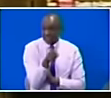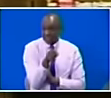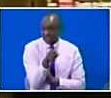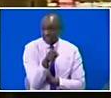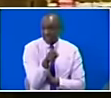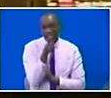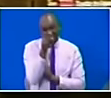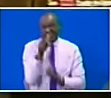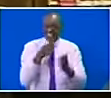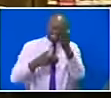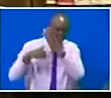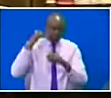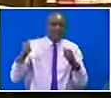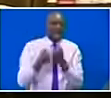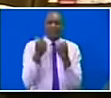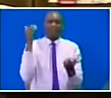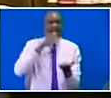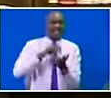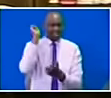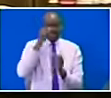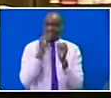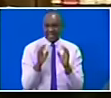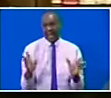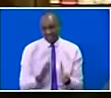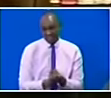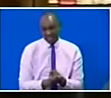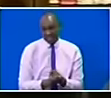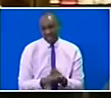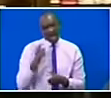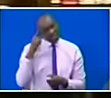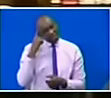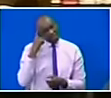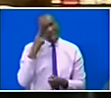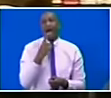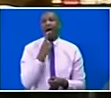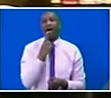la kihistoria baada ya zaidi ya miaka